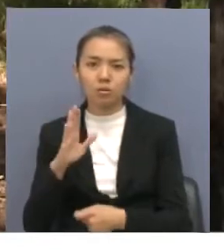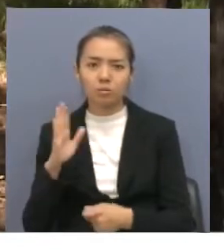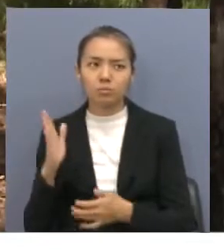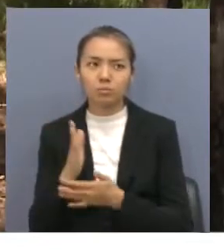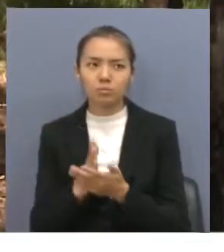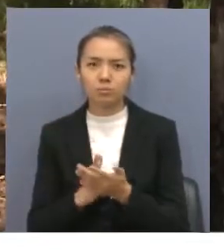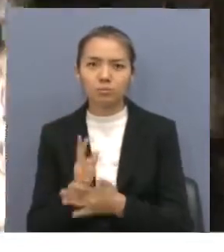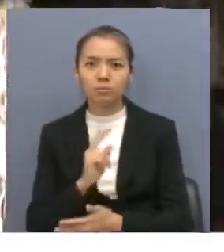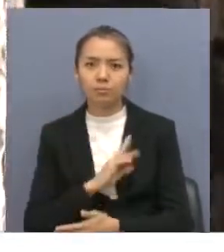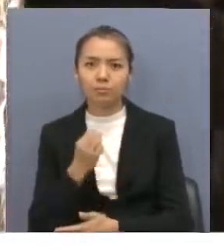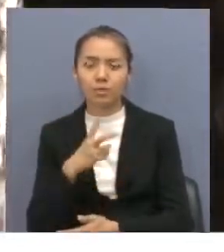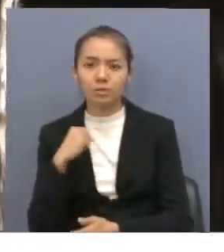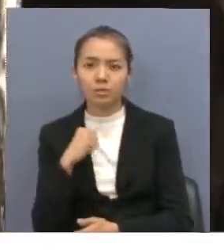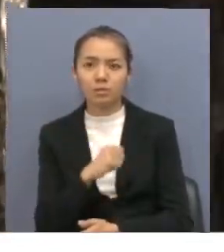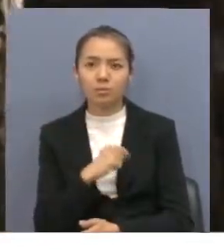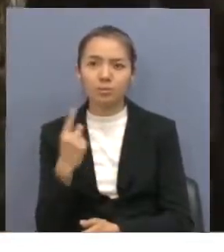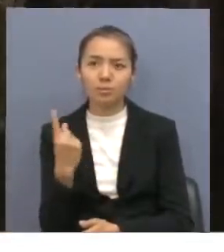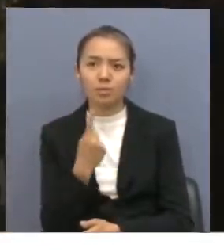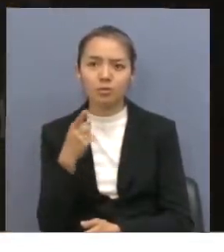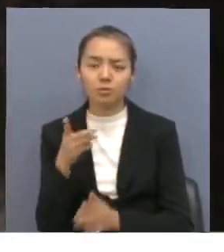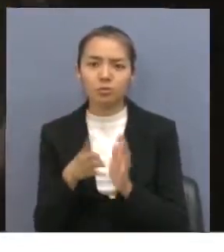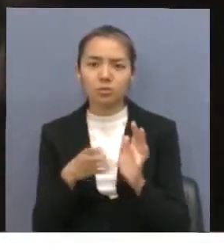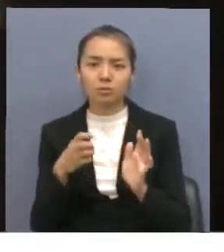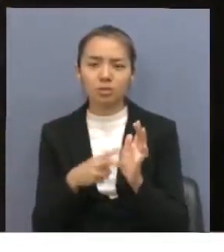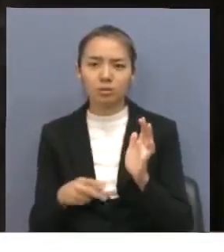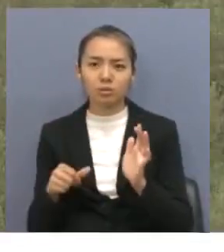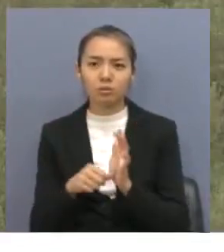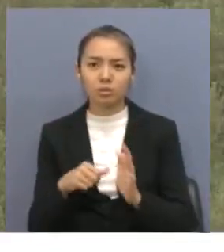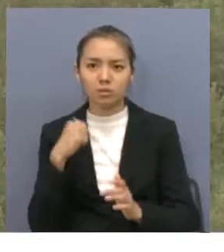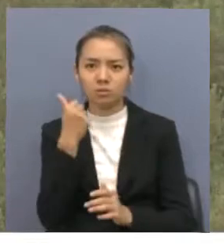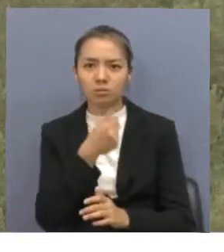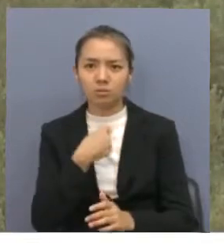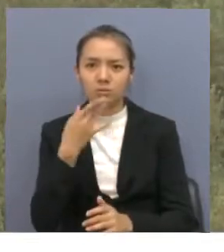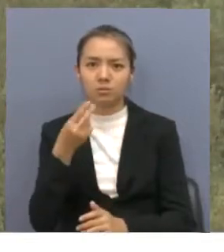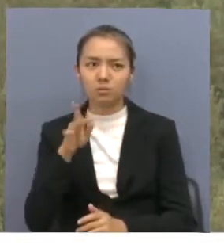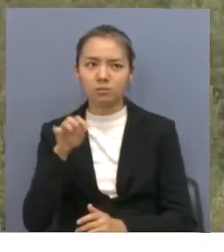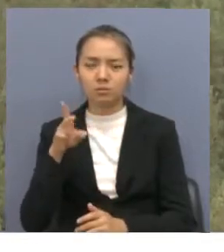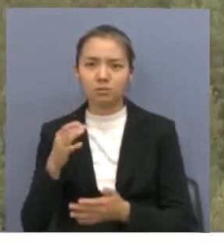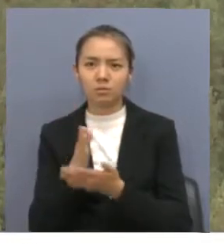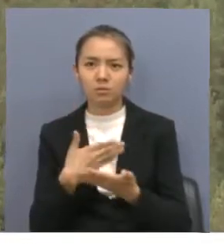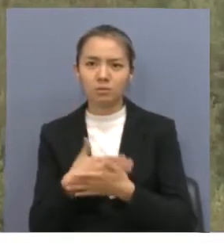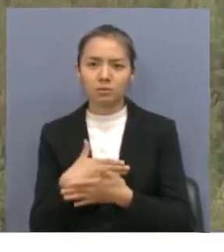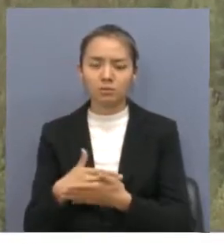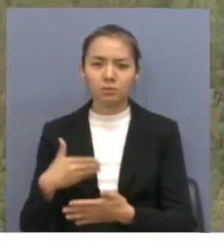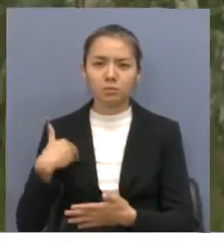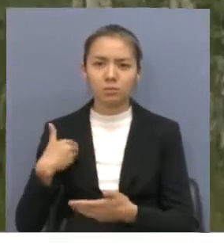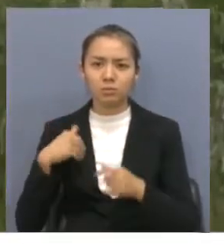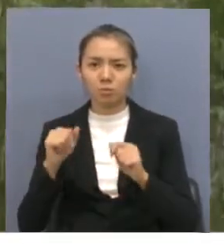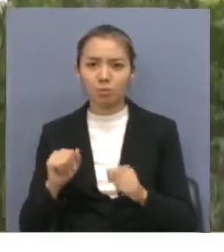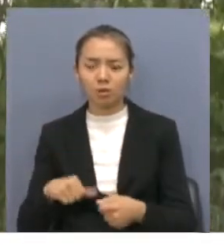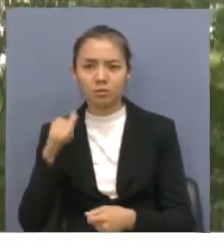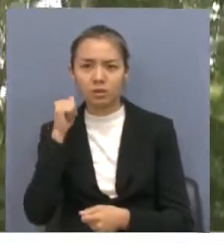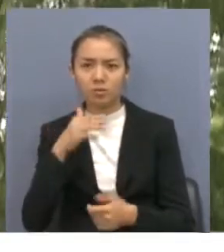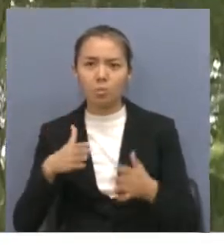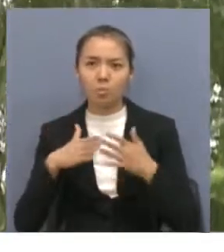елдерінен пеллет отынын алғашқылардың бірі болып, 1984 жылы Швеция елі белсенді қолдана бастады. Кейін